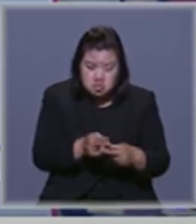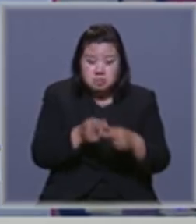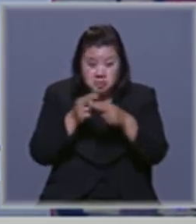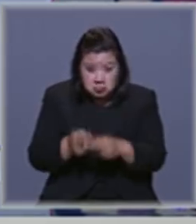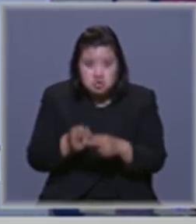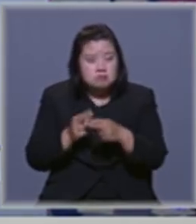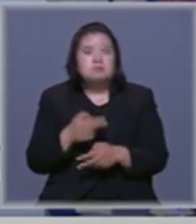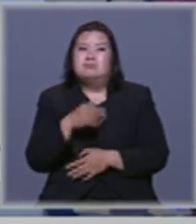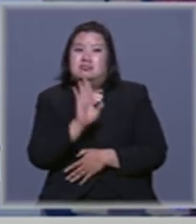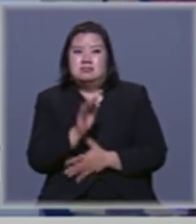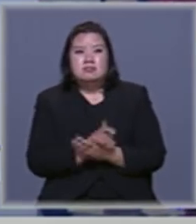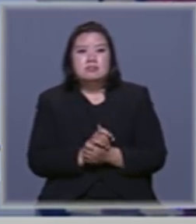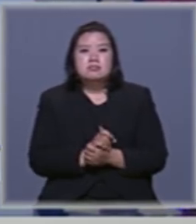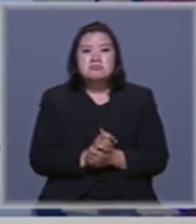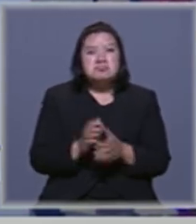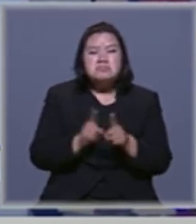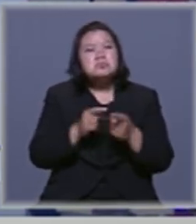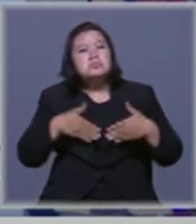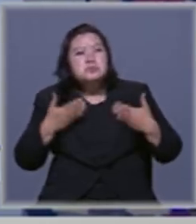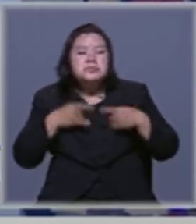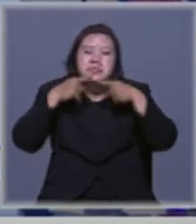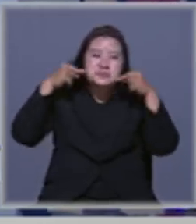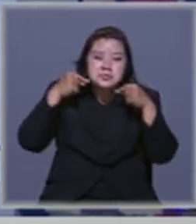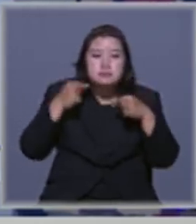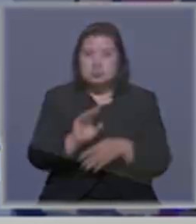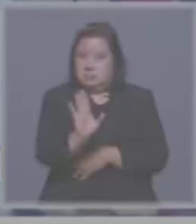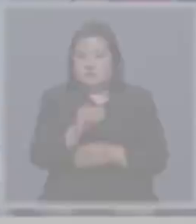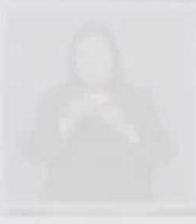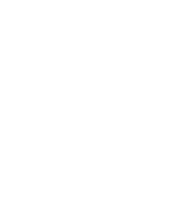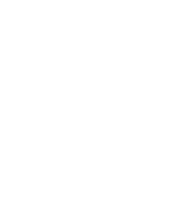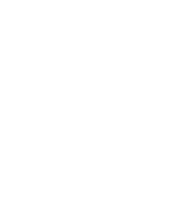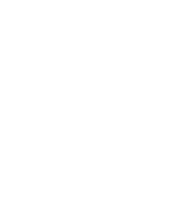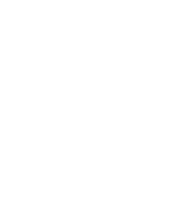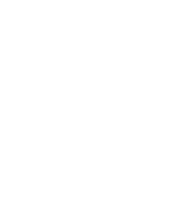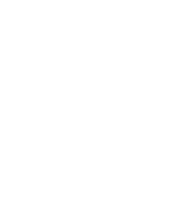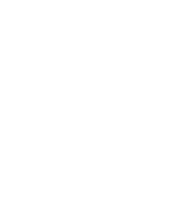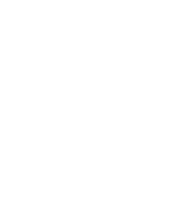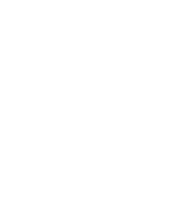น้นแบบดูเหมือนภาพรักประนีประนอมมันก็จะพวกที่รักประชาธิปไตยก็ไม่สนใจ